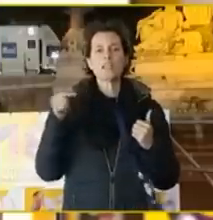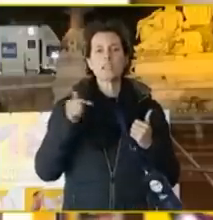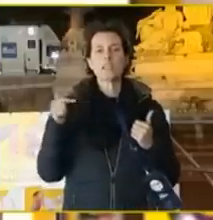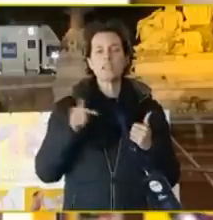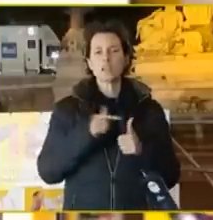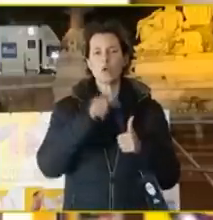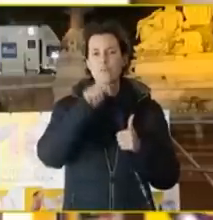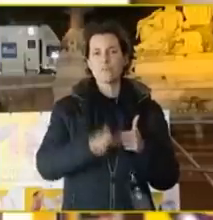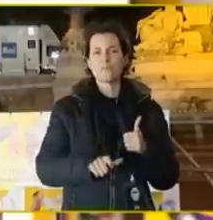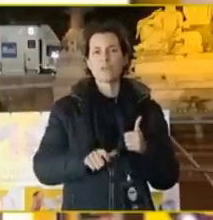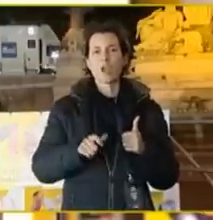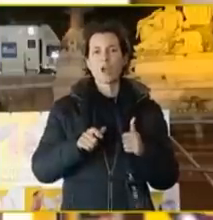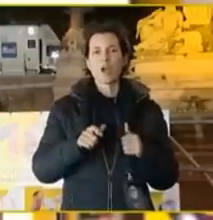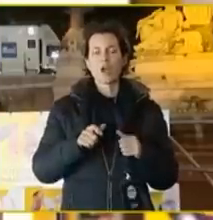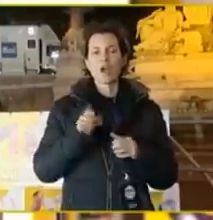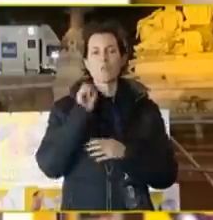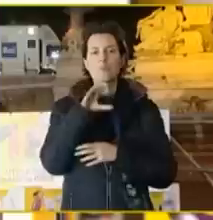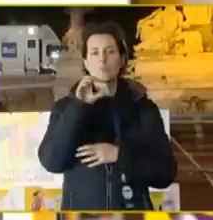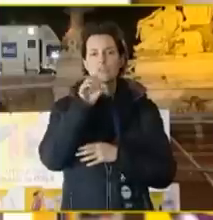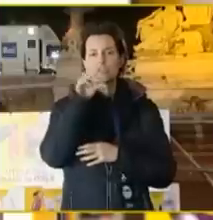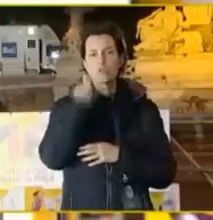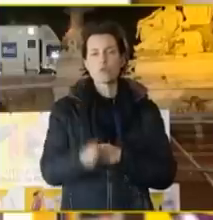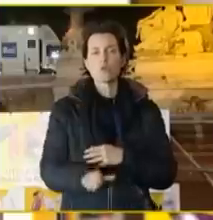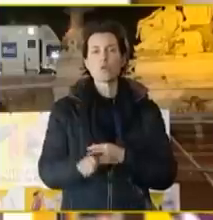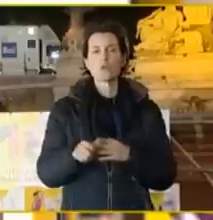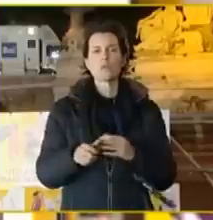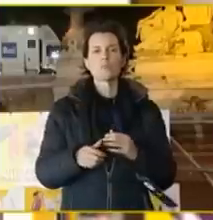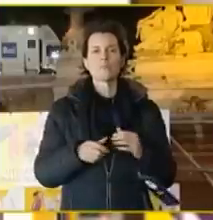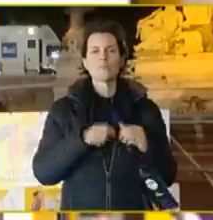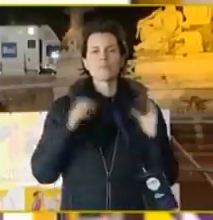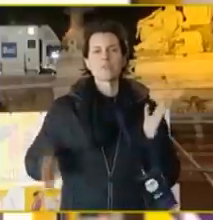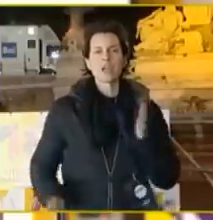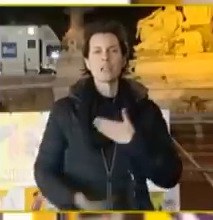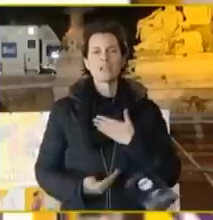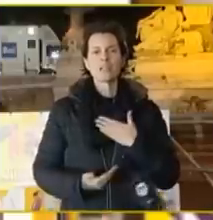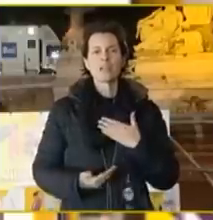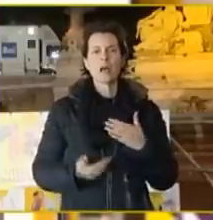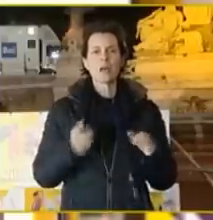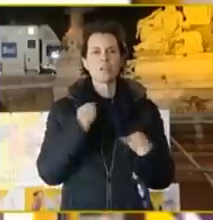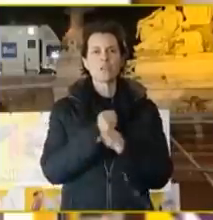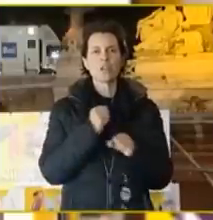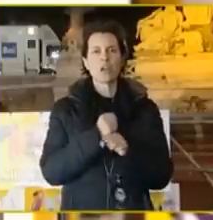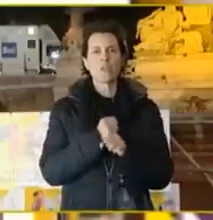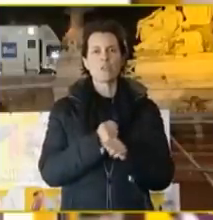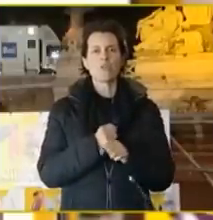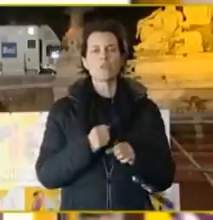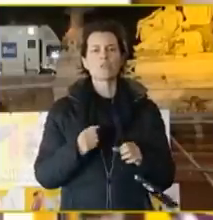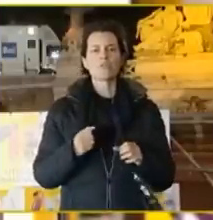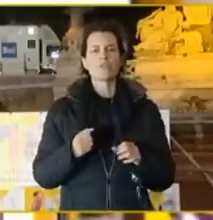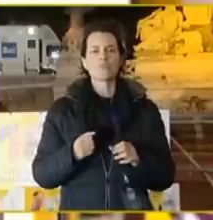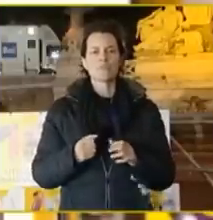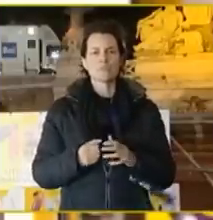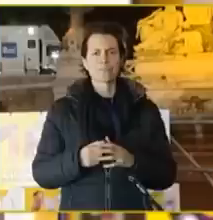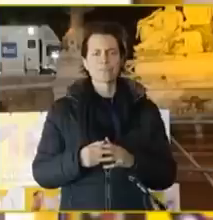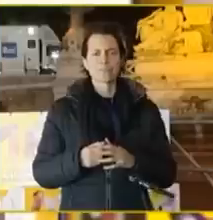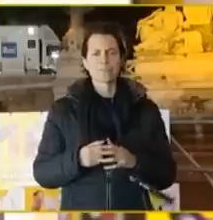Tridico, che è il nostro candidato ministro del lavoro, metterà mano al tema delle pensioni per